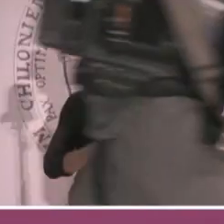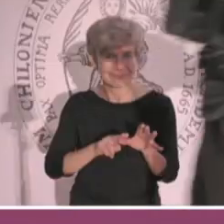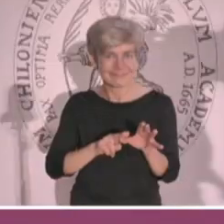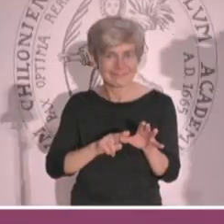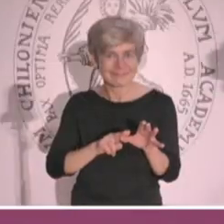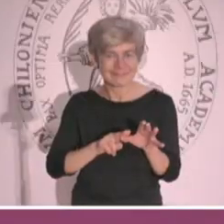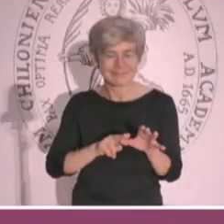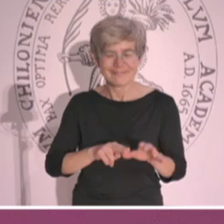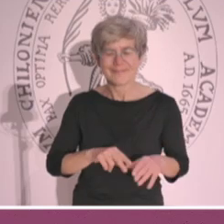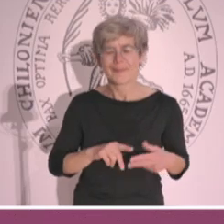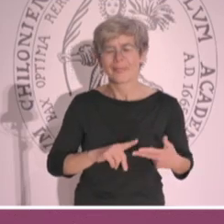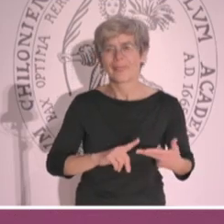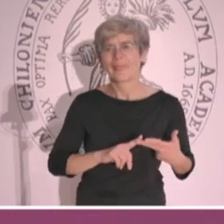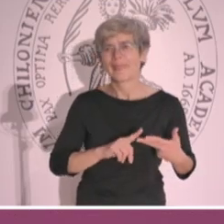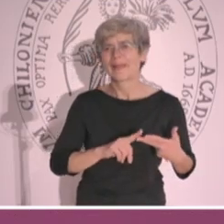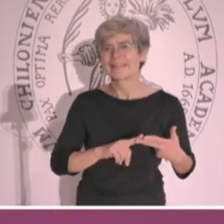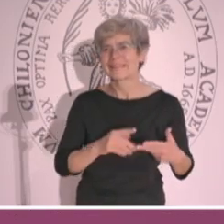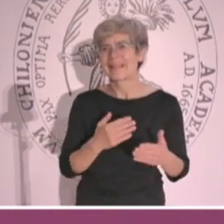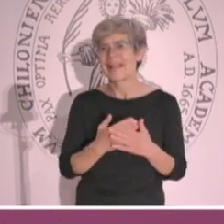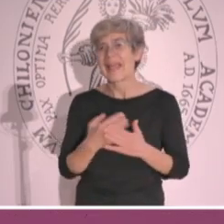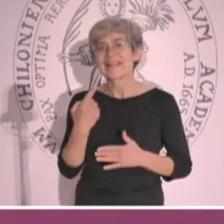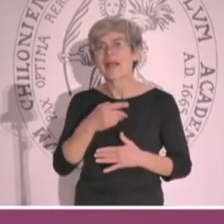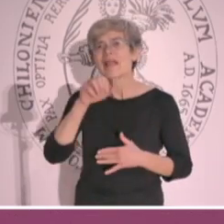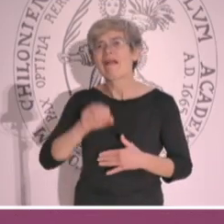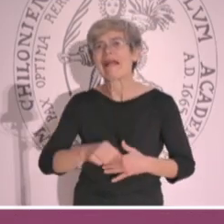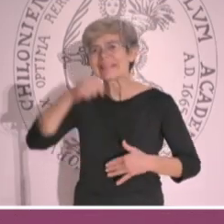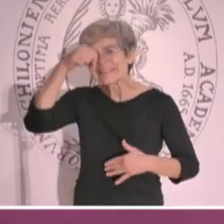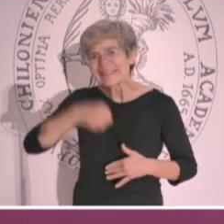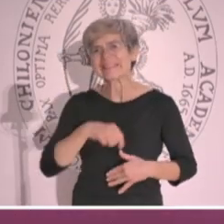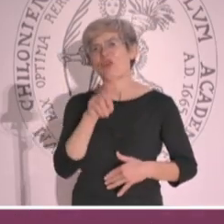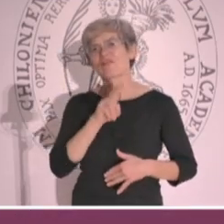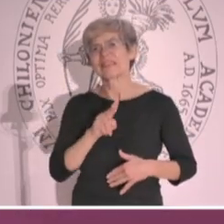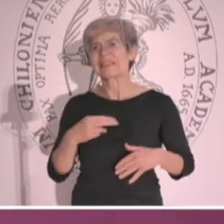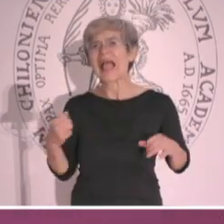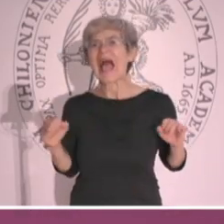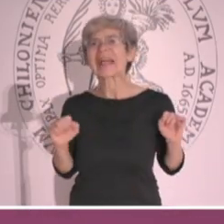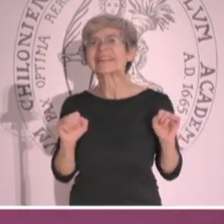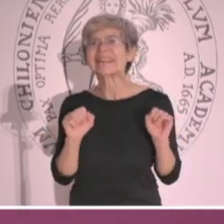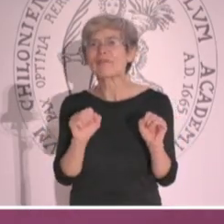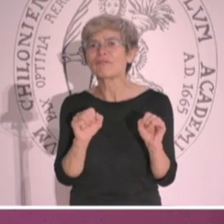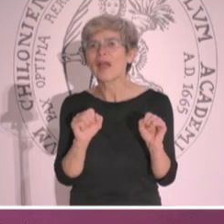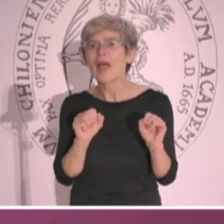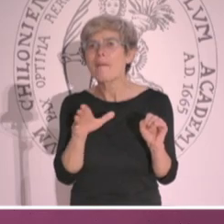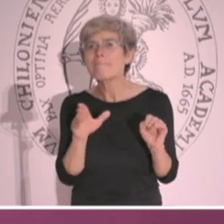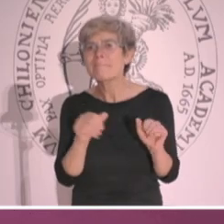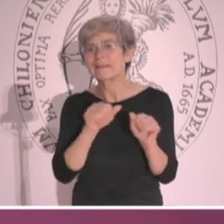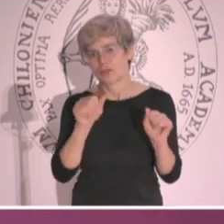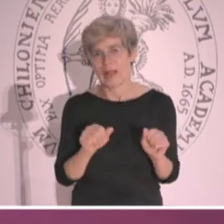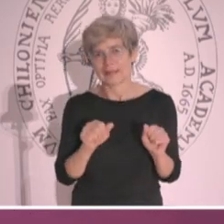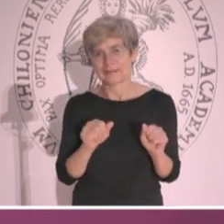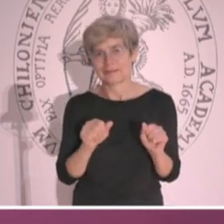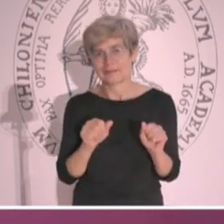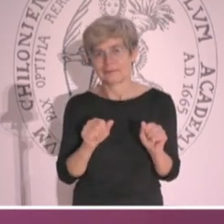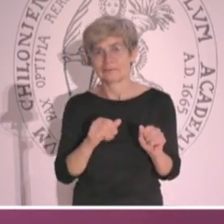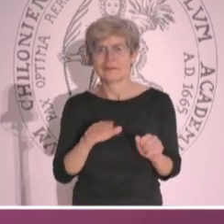Und drittens, gestalten Sie unsere Universität aktiv mit. Dazu möchte ich Sie ganz herzlich einladen. Es gibt da viele